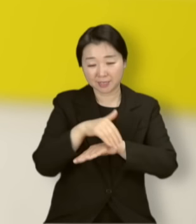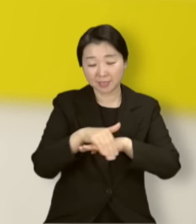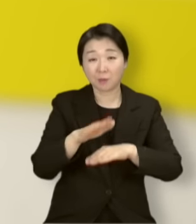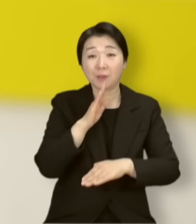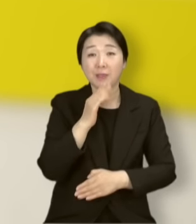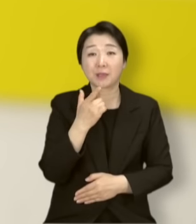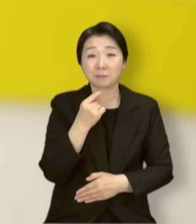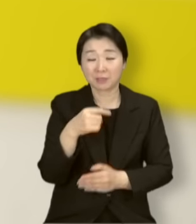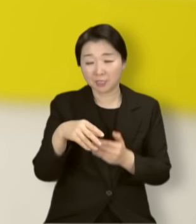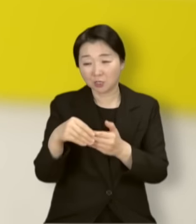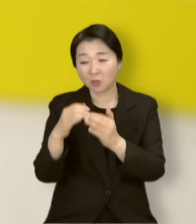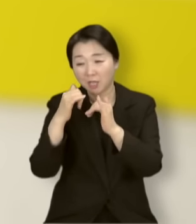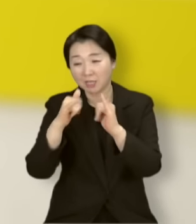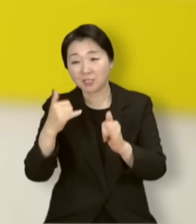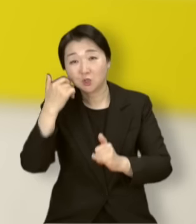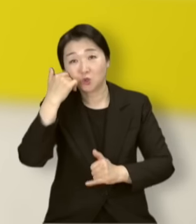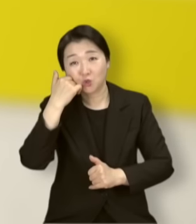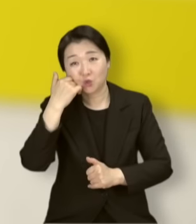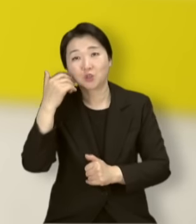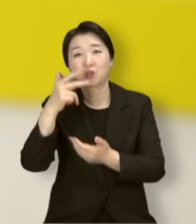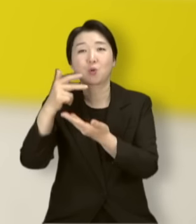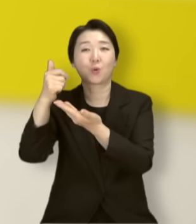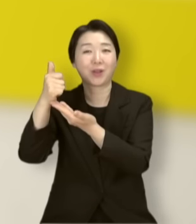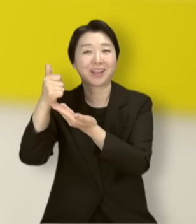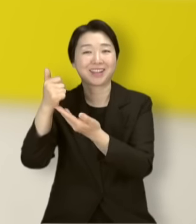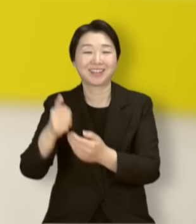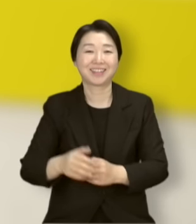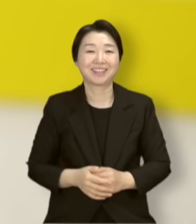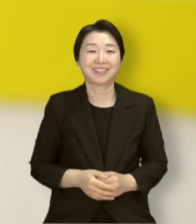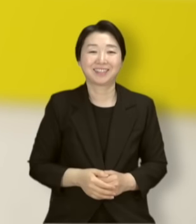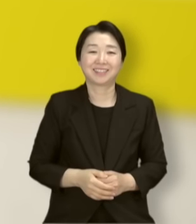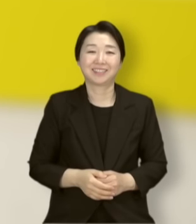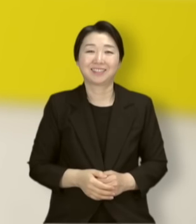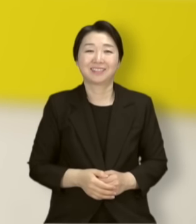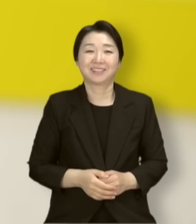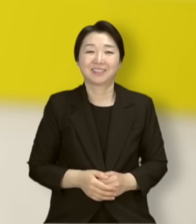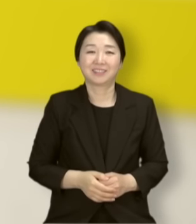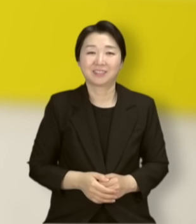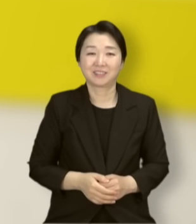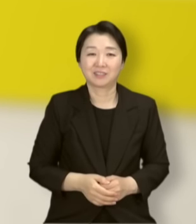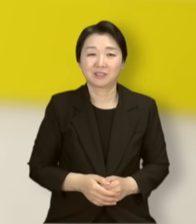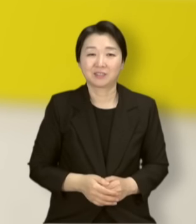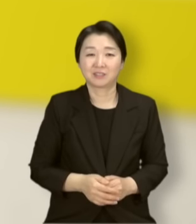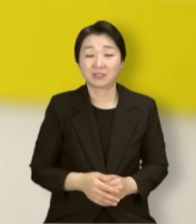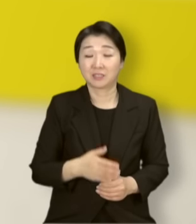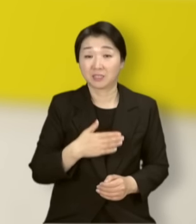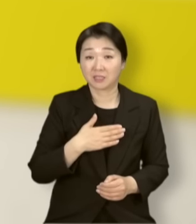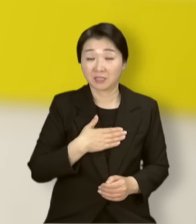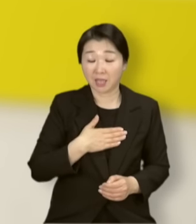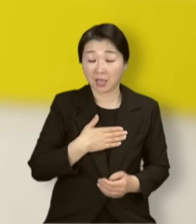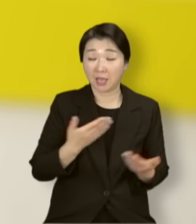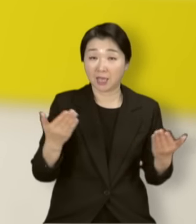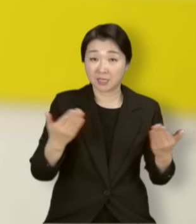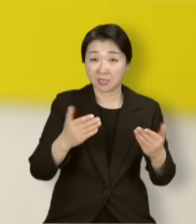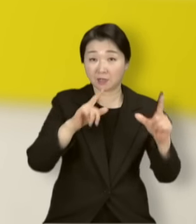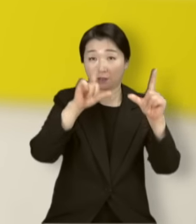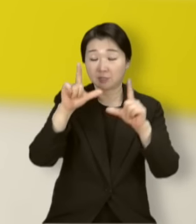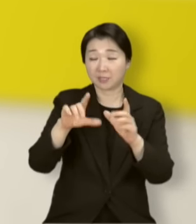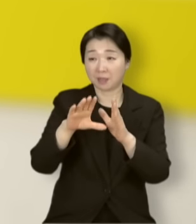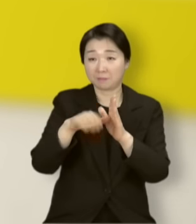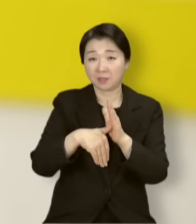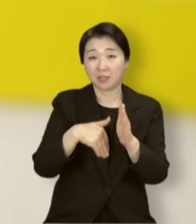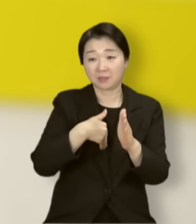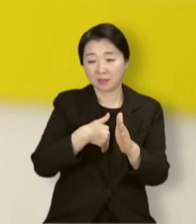길을 계획할지라도 인도하시는 것은 여호와니라. 네. 그러니까 저의 직업, 저의 삶